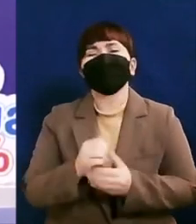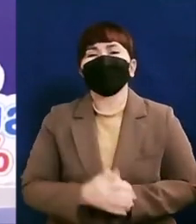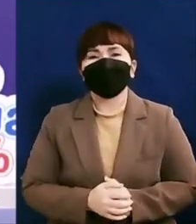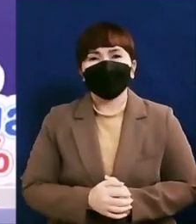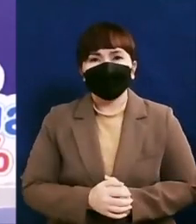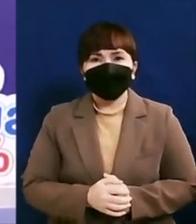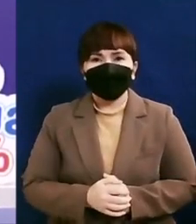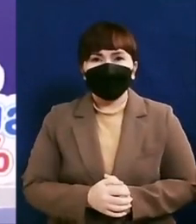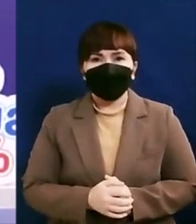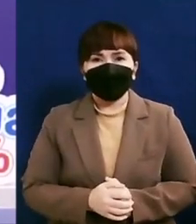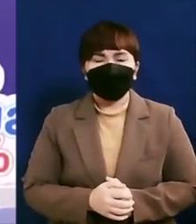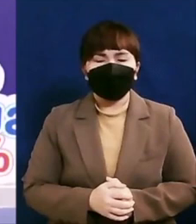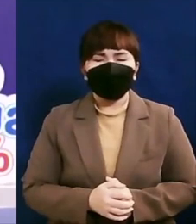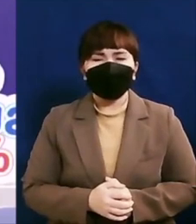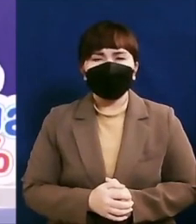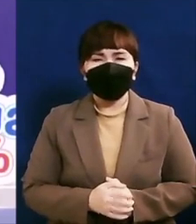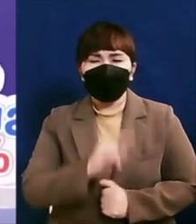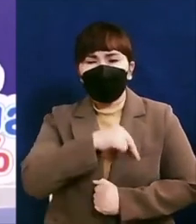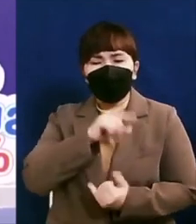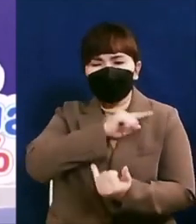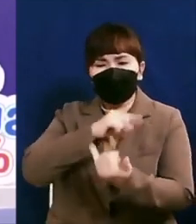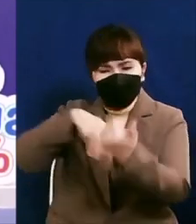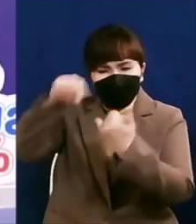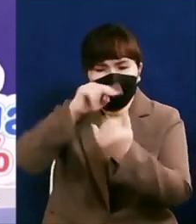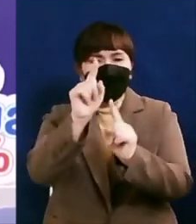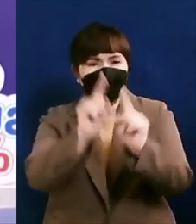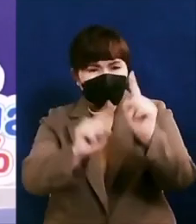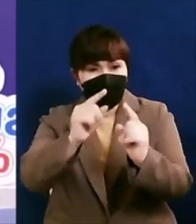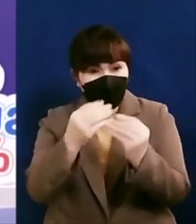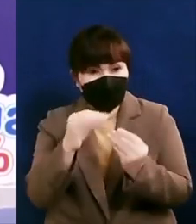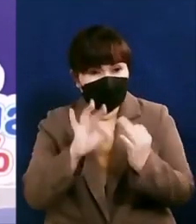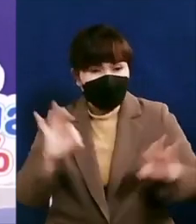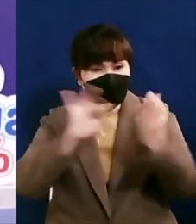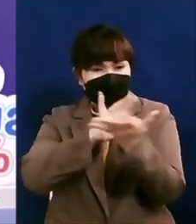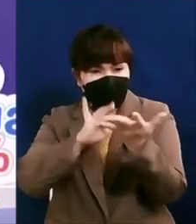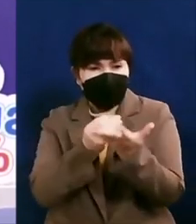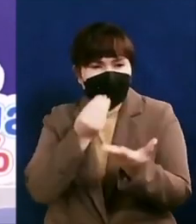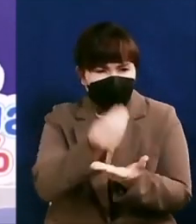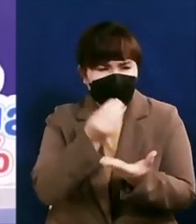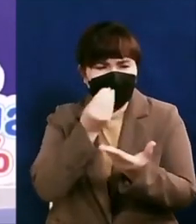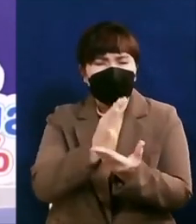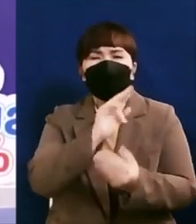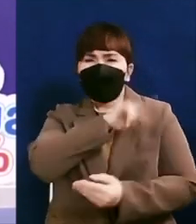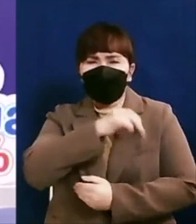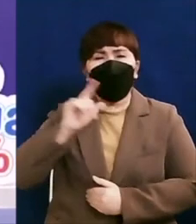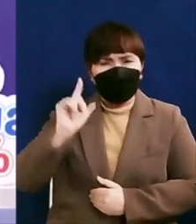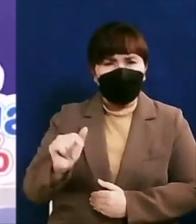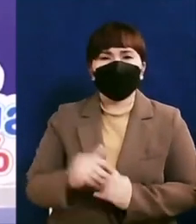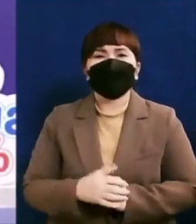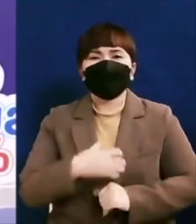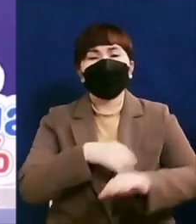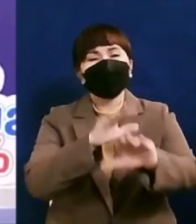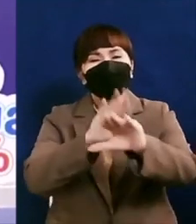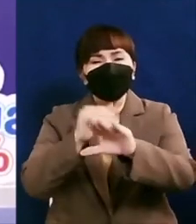ไปหาแพทย์ก็จะประเมินนะครับว่าท่านจำเป็นต้องได้รับยาต้านไวรัสหรือไม่นะครับก็ต้องเชิญชวนนะ